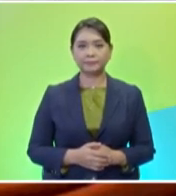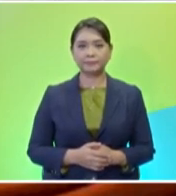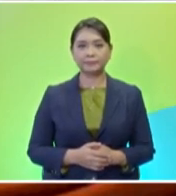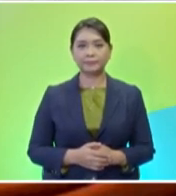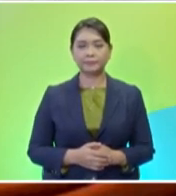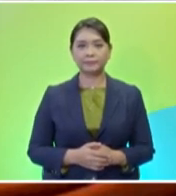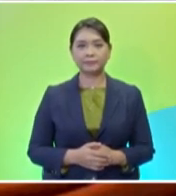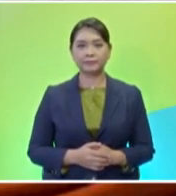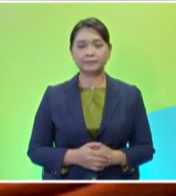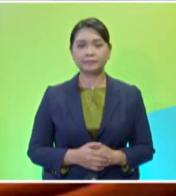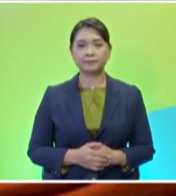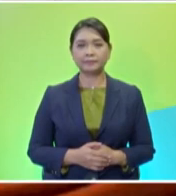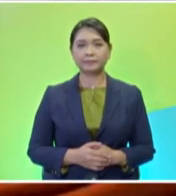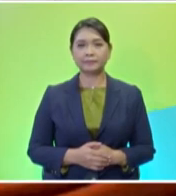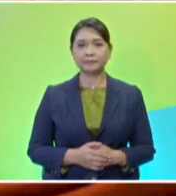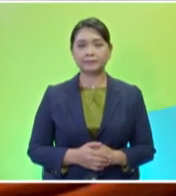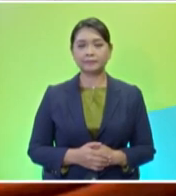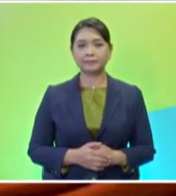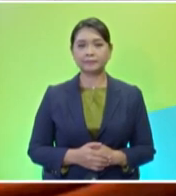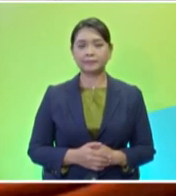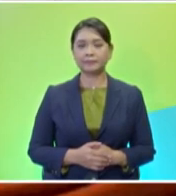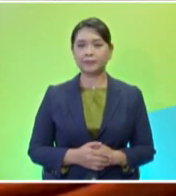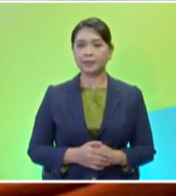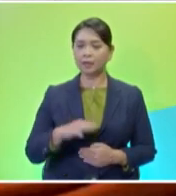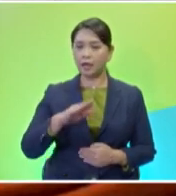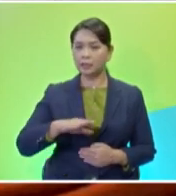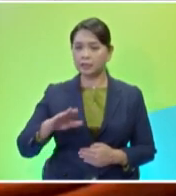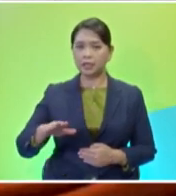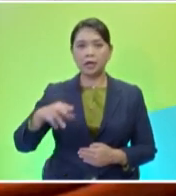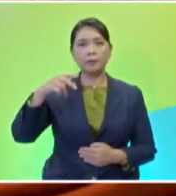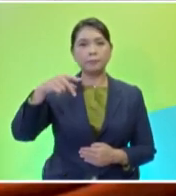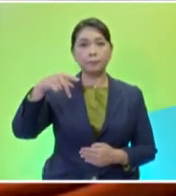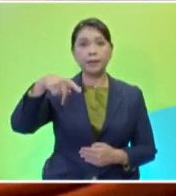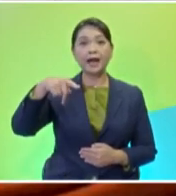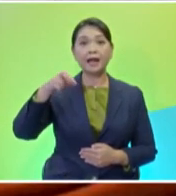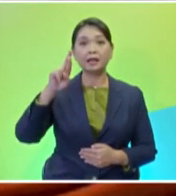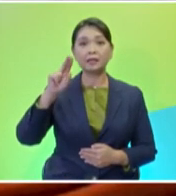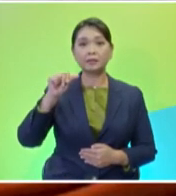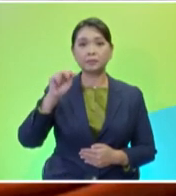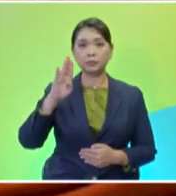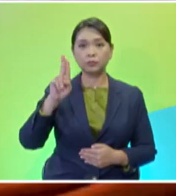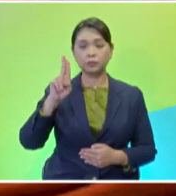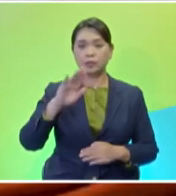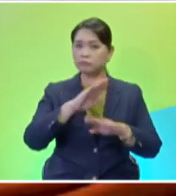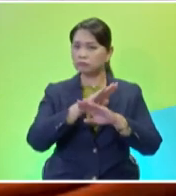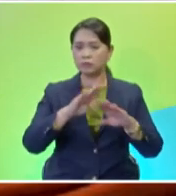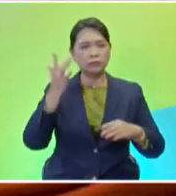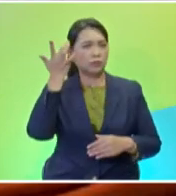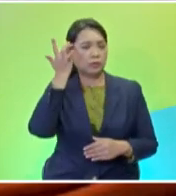dia pun Rabi yaitu adik Prabu Tidak mau Tidak tahu memasak makanan